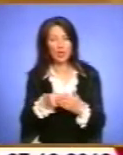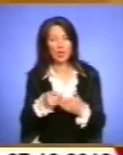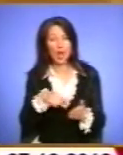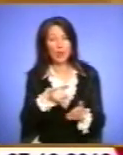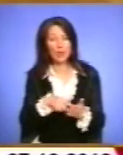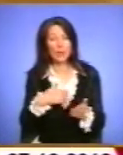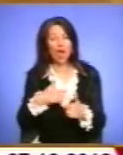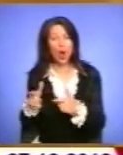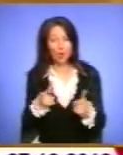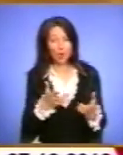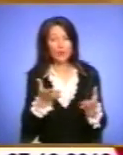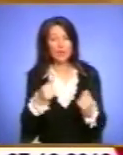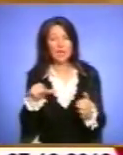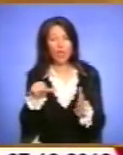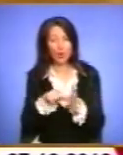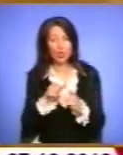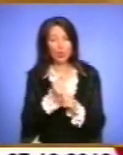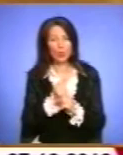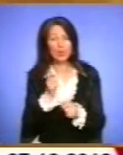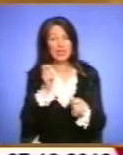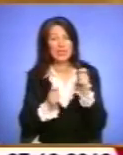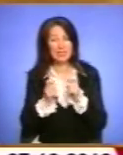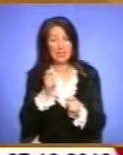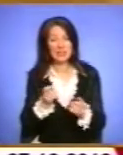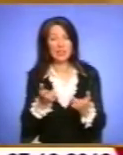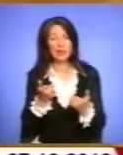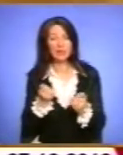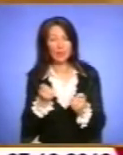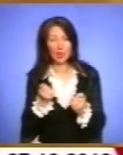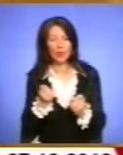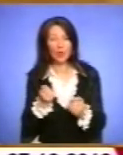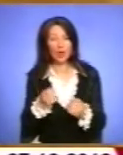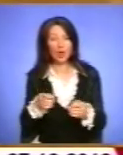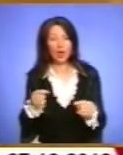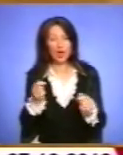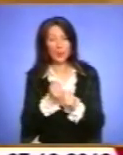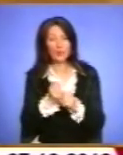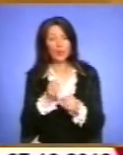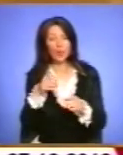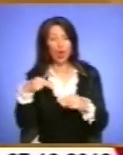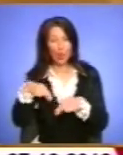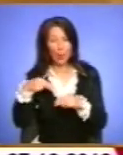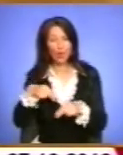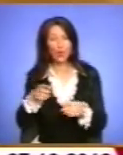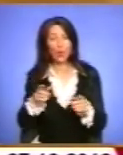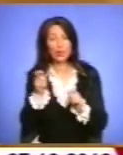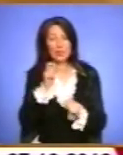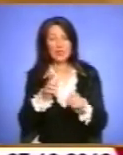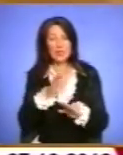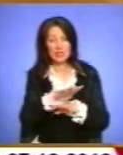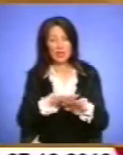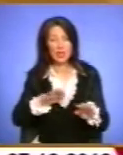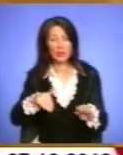ми готові взяти участь у роботі сесії і продовжити далі конструктивну роботу у сесійній залі після